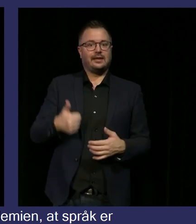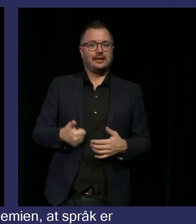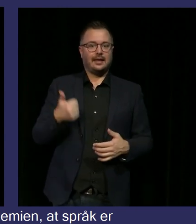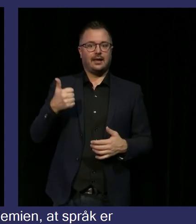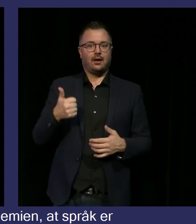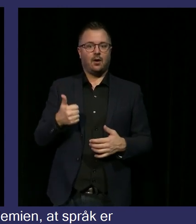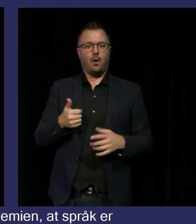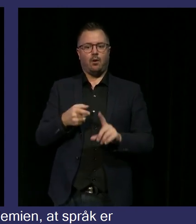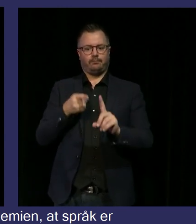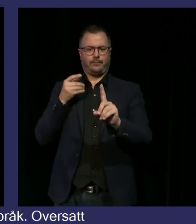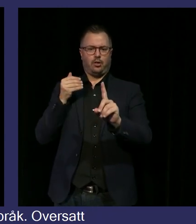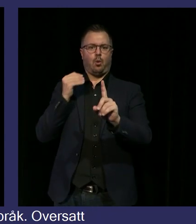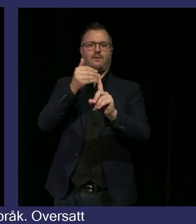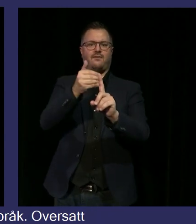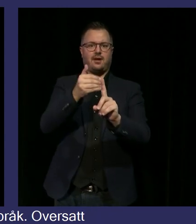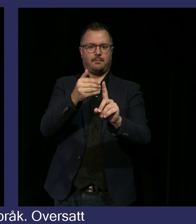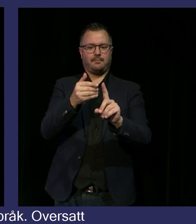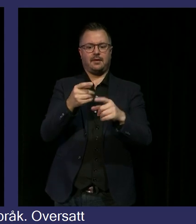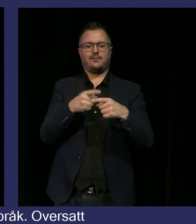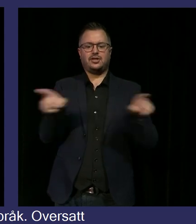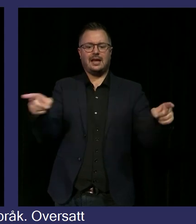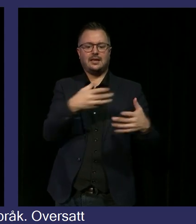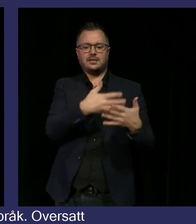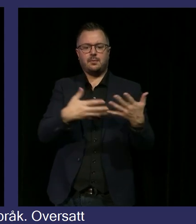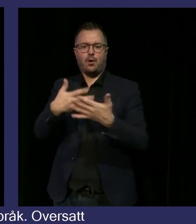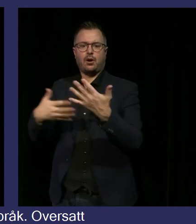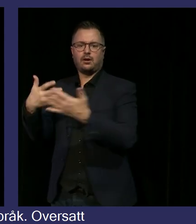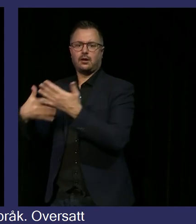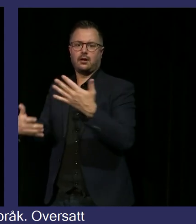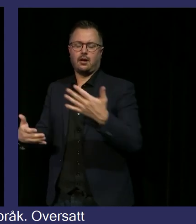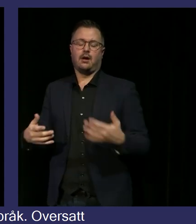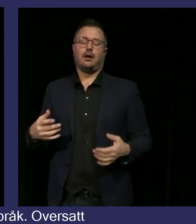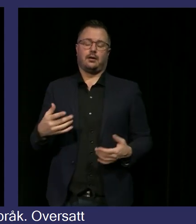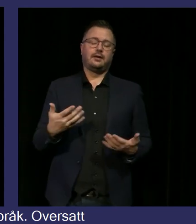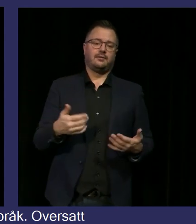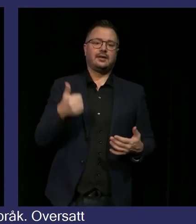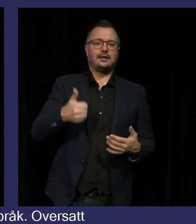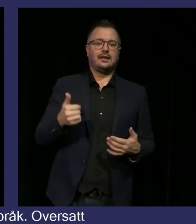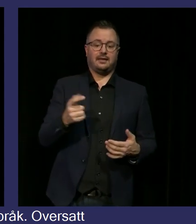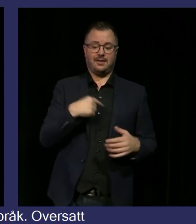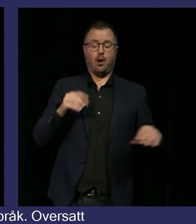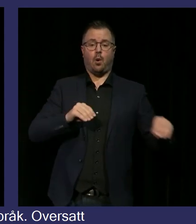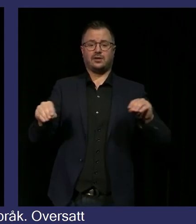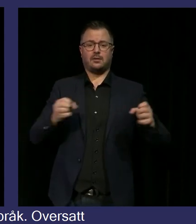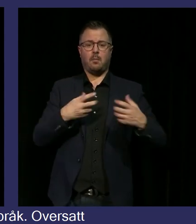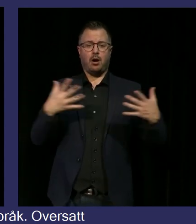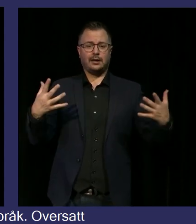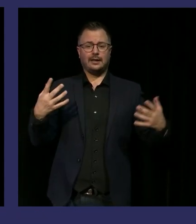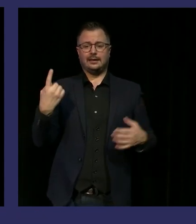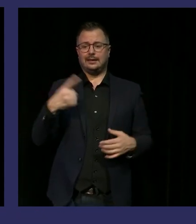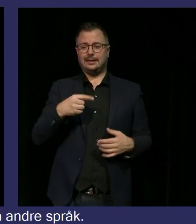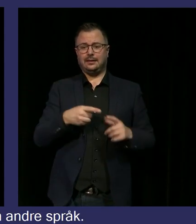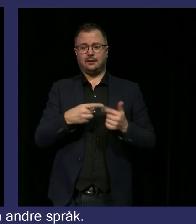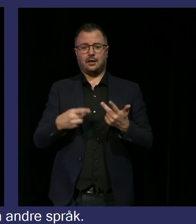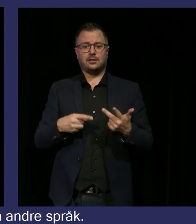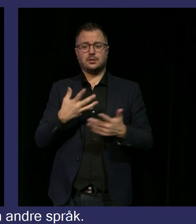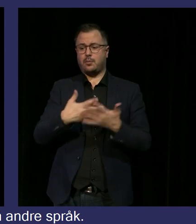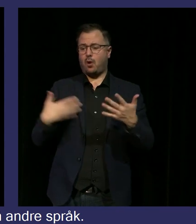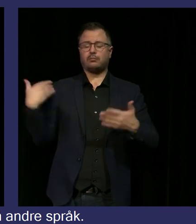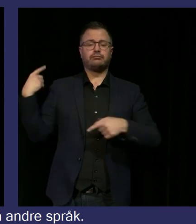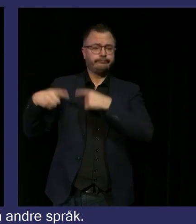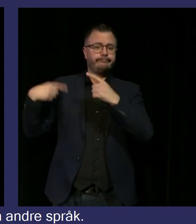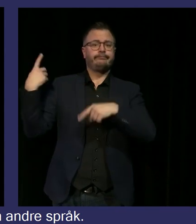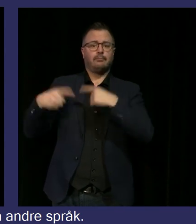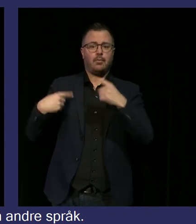på ulike språk viktig, og vi har jobbet med veldig mange språk og oversatt ting til mange titall språk hele tiden. Og har